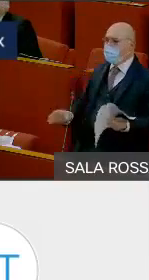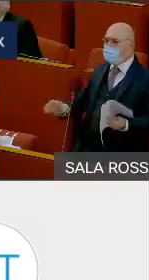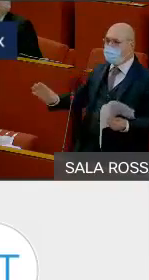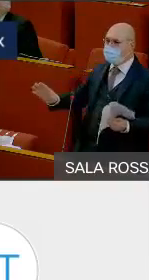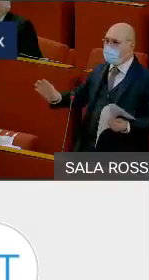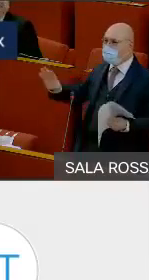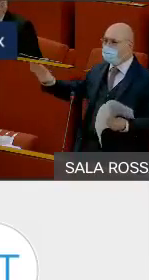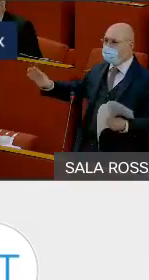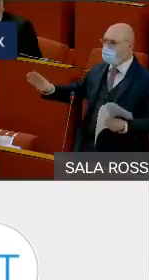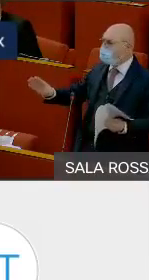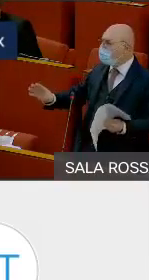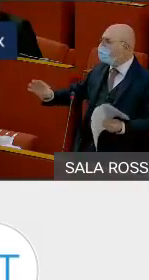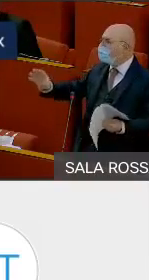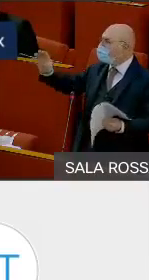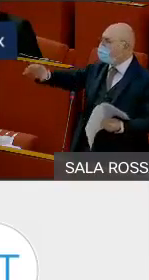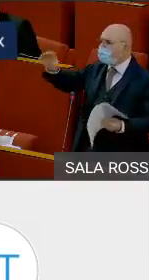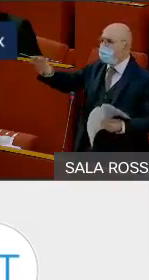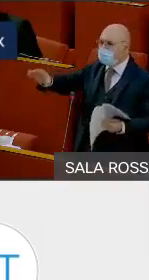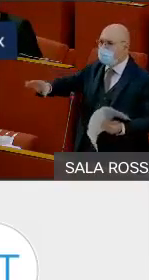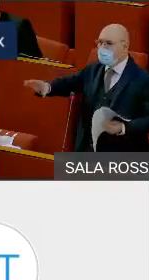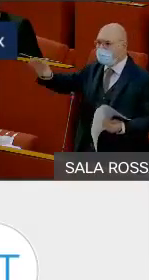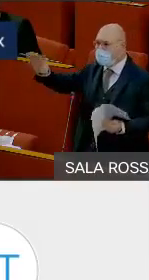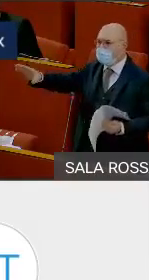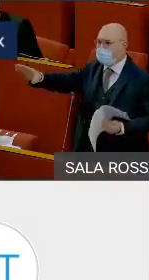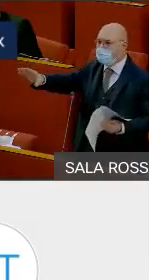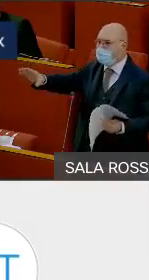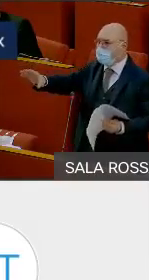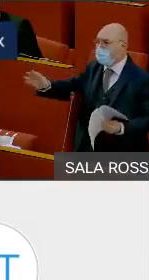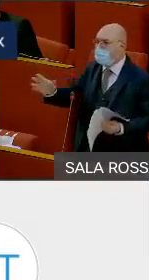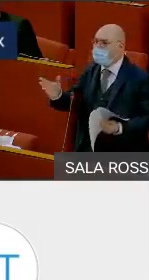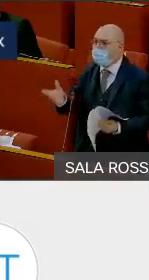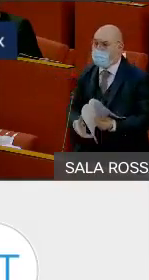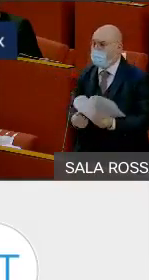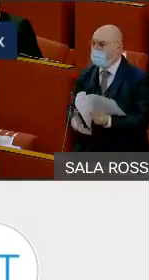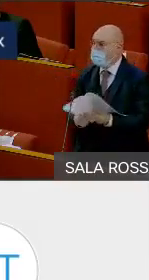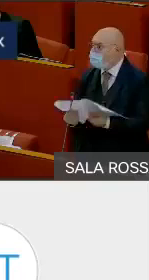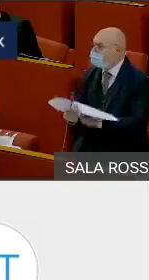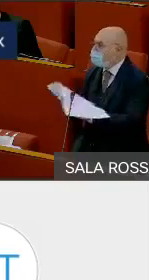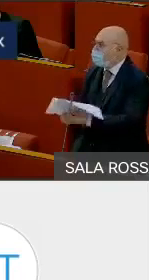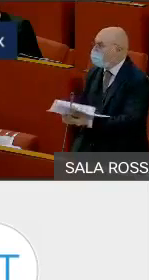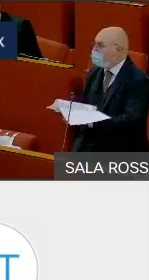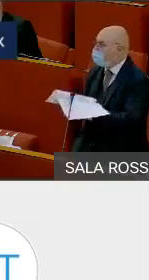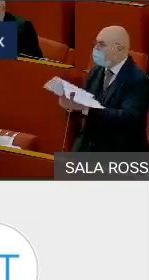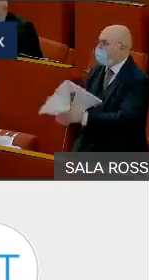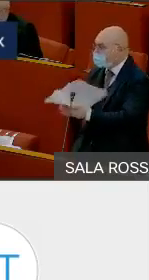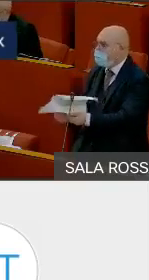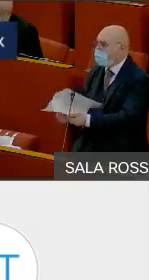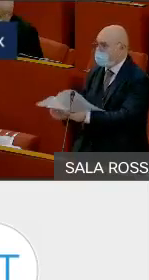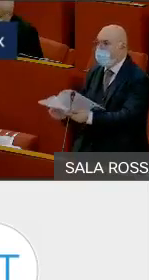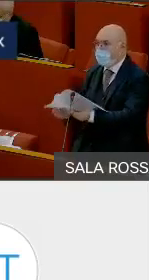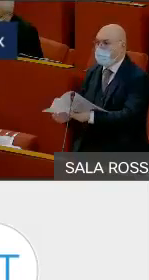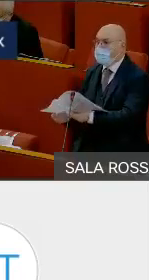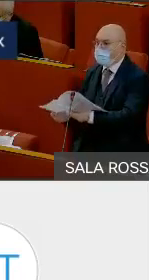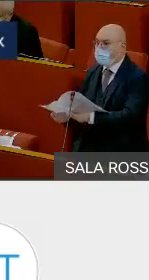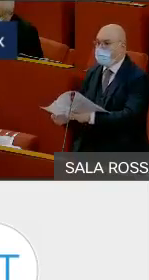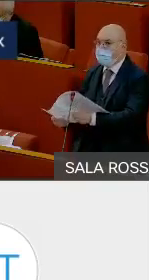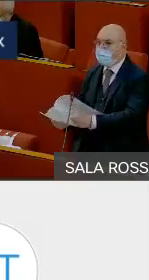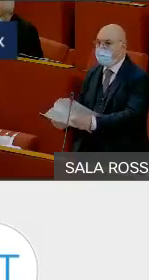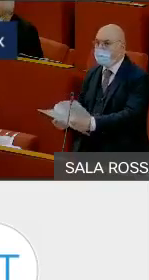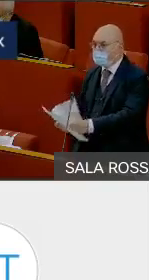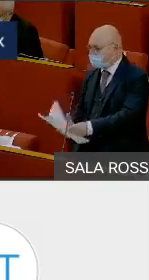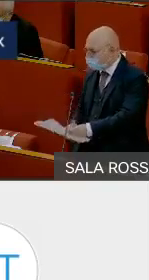xy z che fanno quelle attività agricola ma che me lo dimostrano che la fa perché sono imprenditori